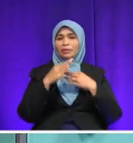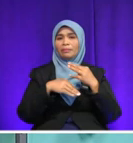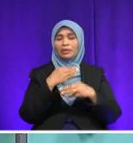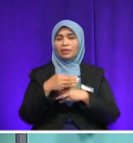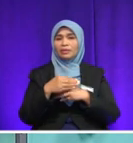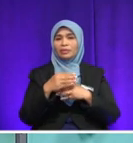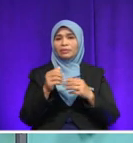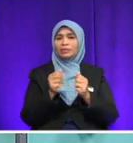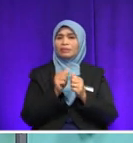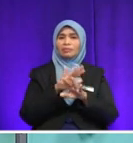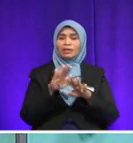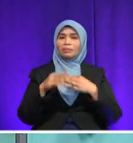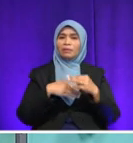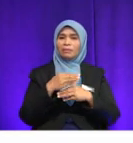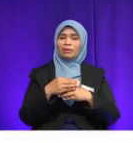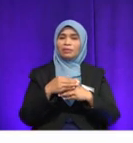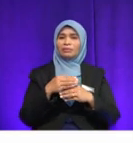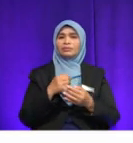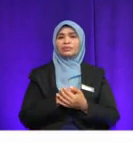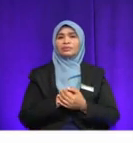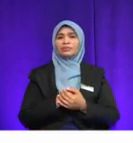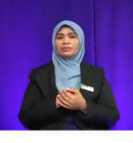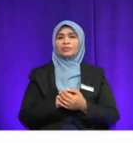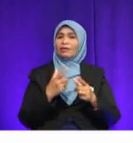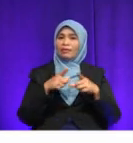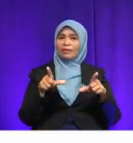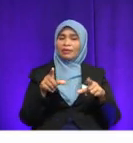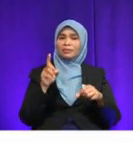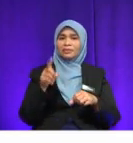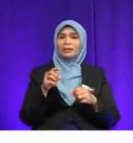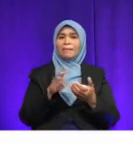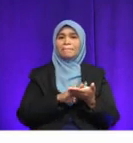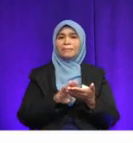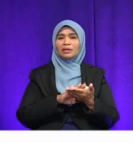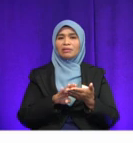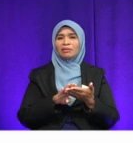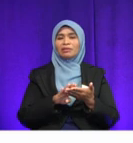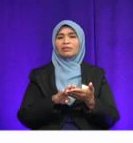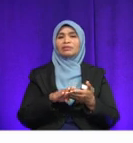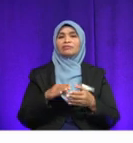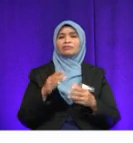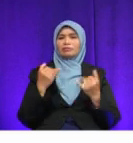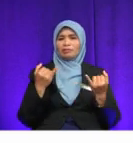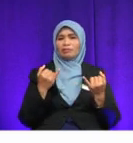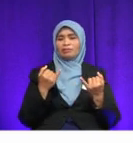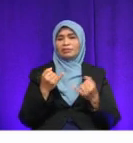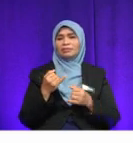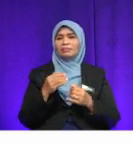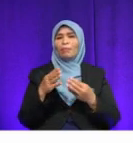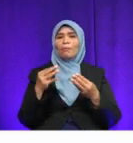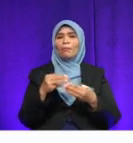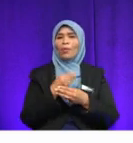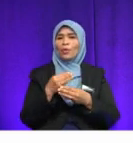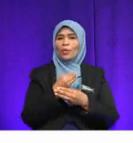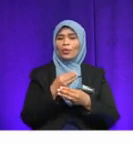berbalut penuh basuh Jangan hanya sampur essence ialah itu kena baso mencoba sprei saja Zaman sekarang zaman modern saja